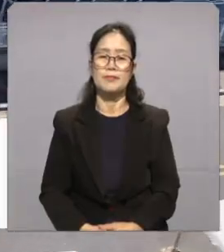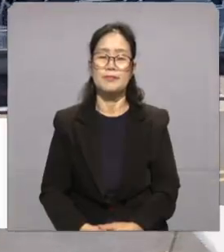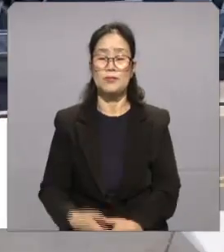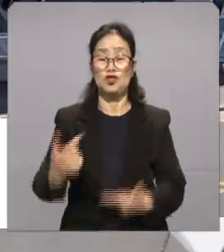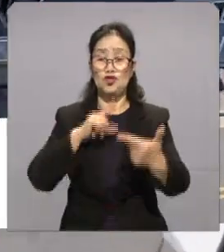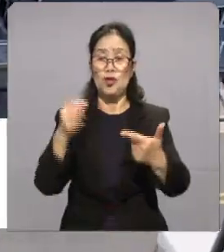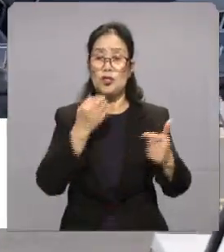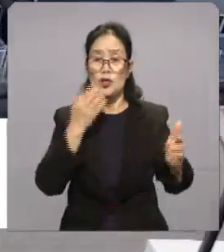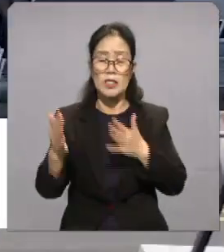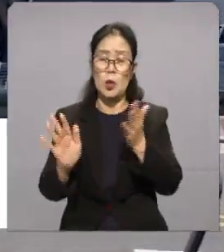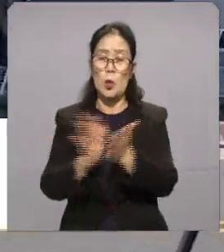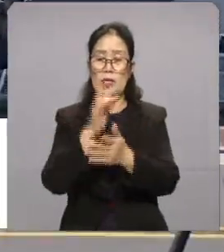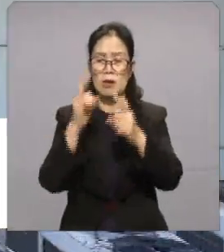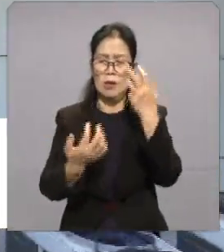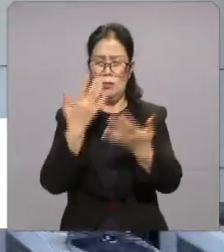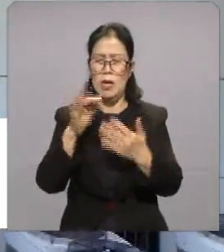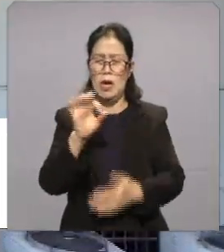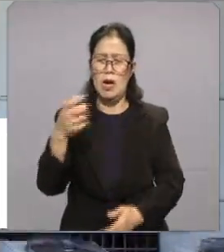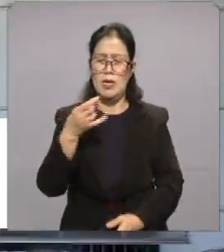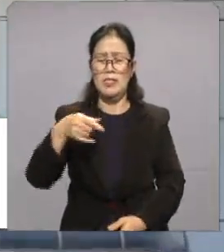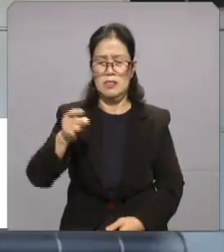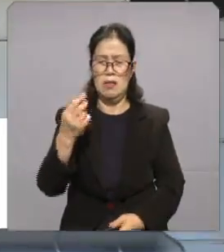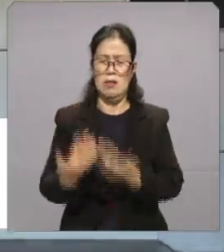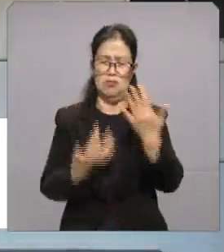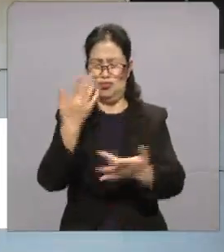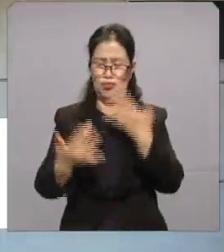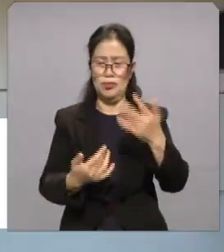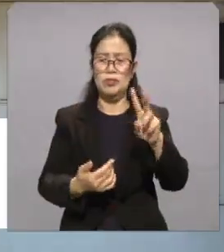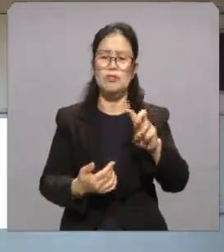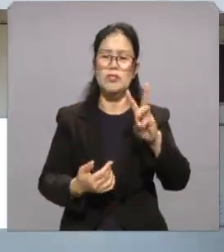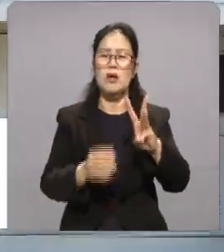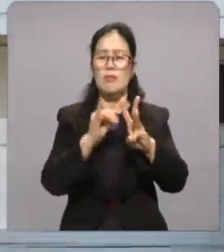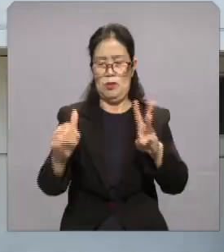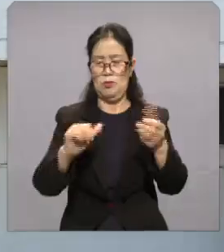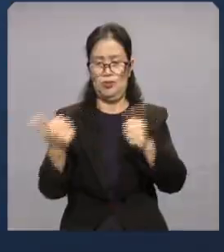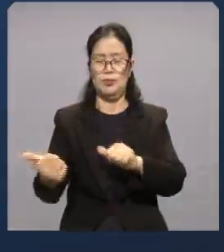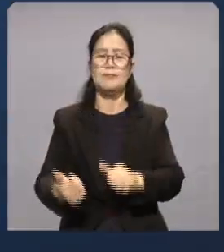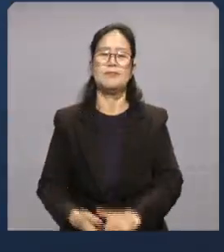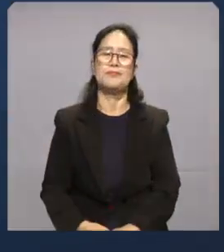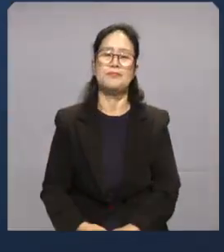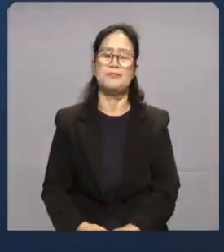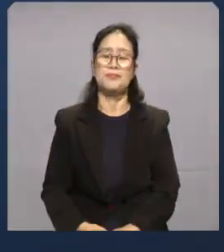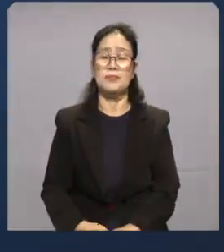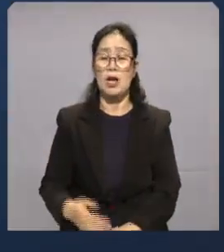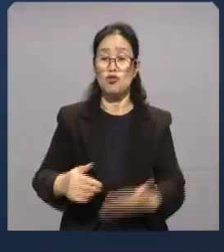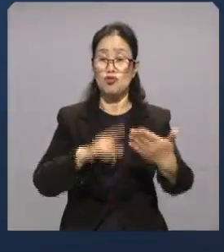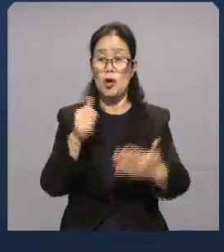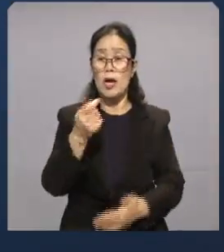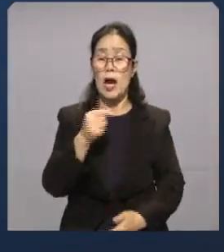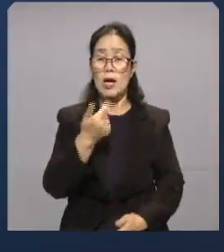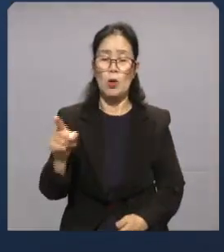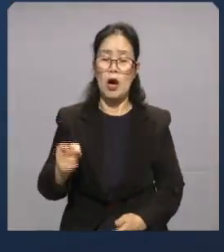지난 6월 경기도 화성에서 발생한 아리셀 화재 참사. 23명의 노동자가 숨졌습니다. 지난 9월